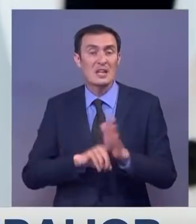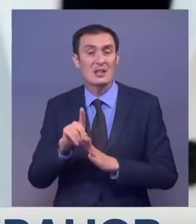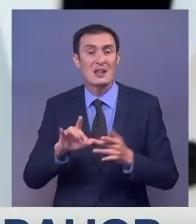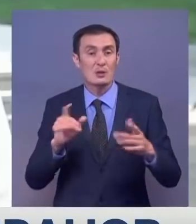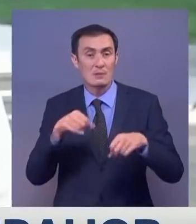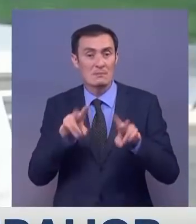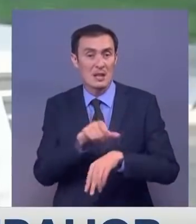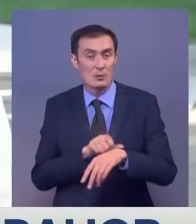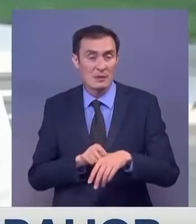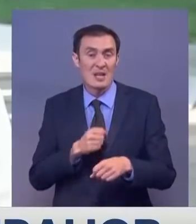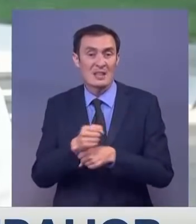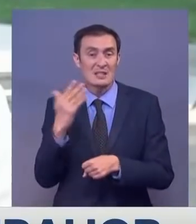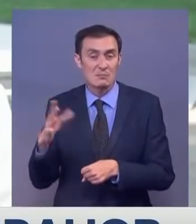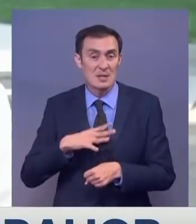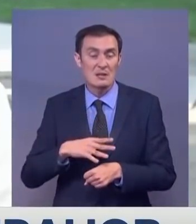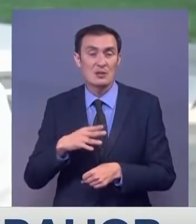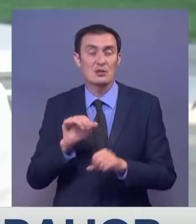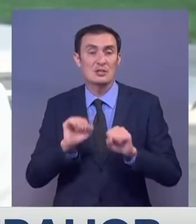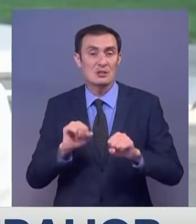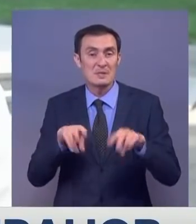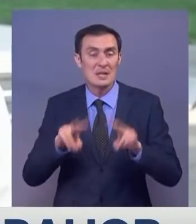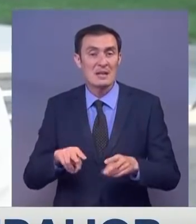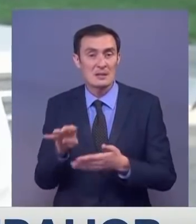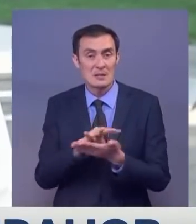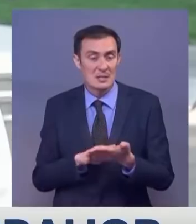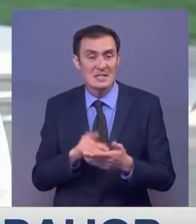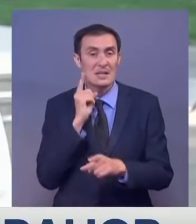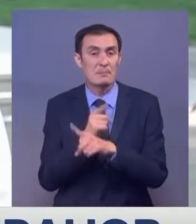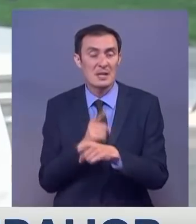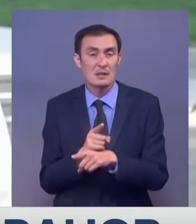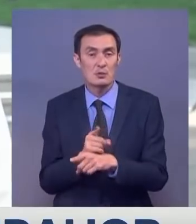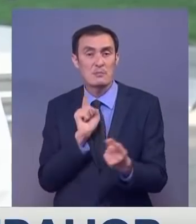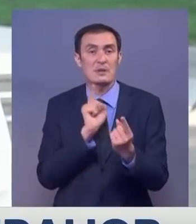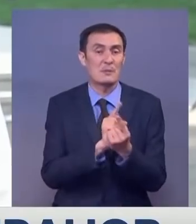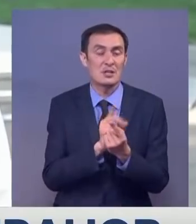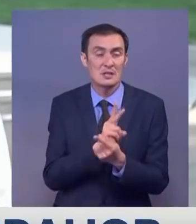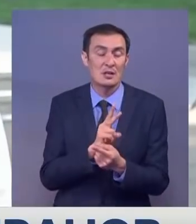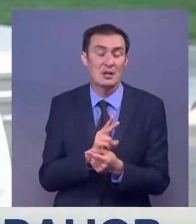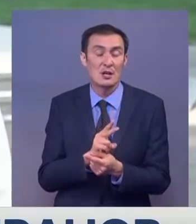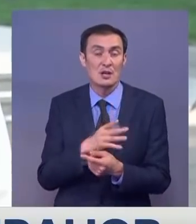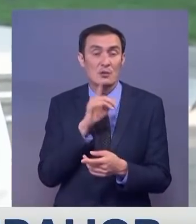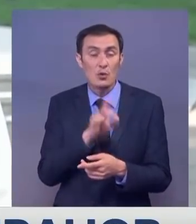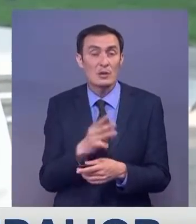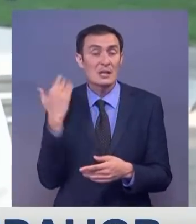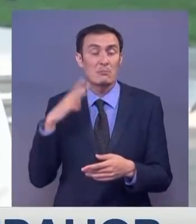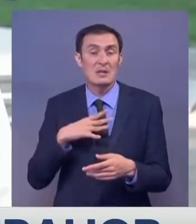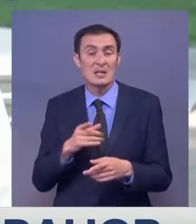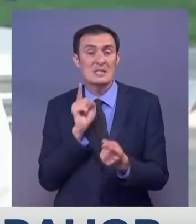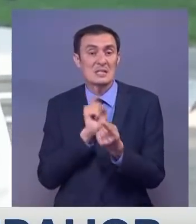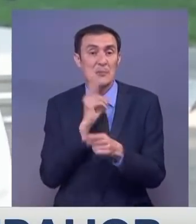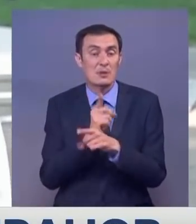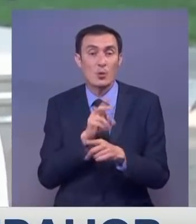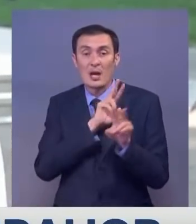электронный надзор, насильникам выписывали сдерживающий ордер и запрет на приближение к жертве. Но тогда запрет на приближение не